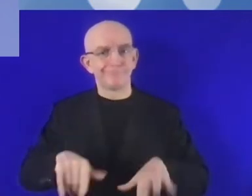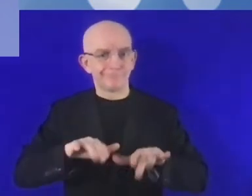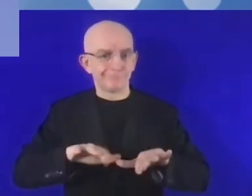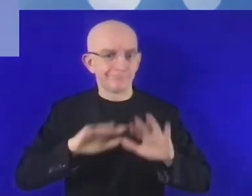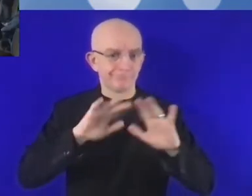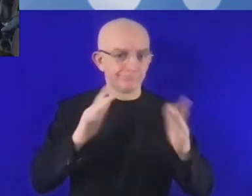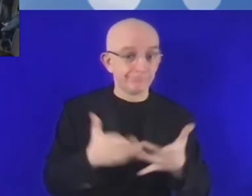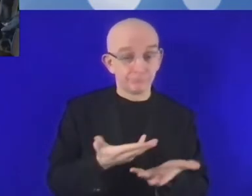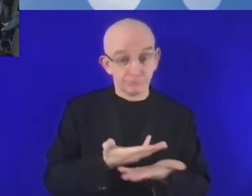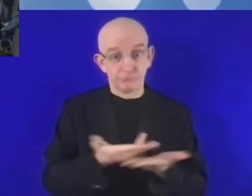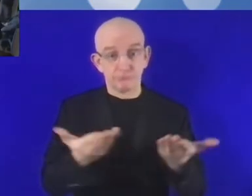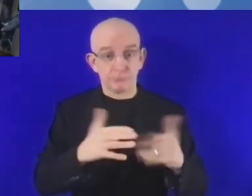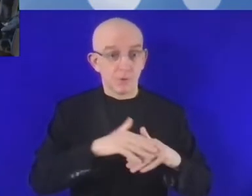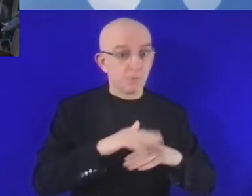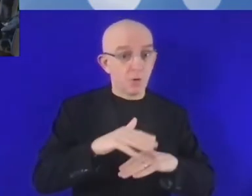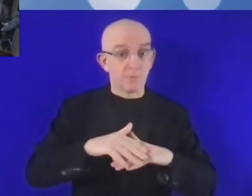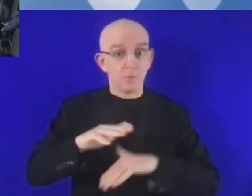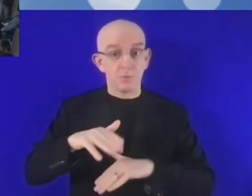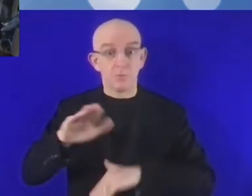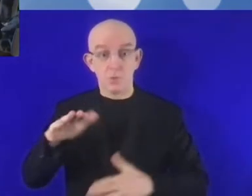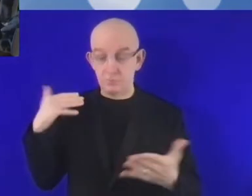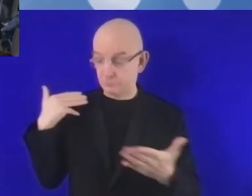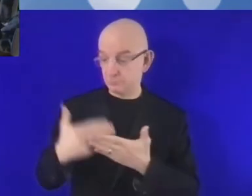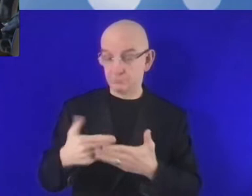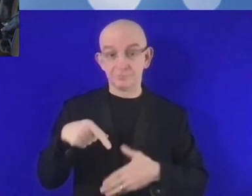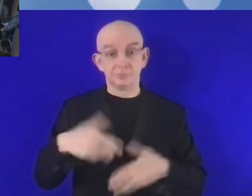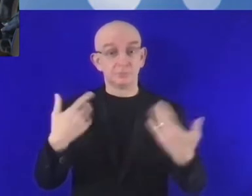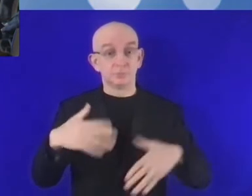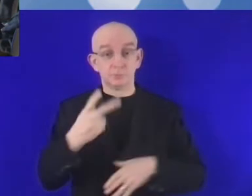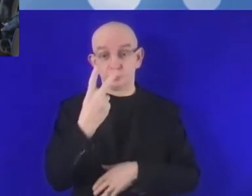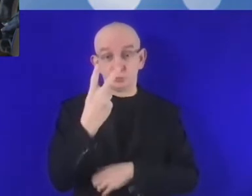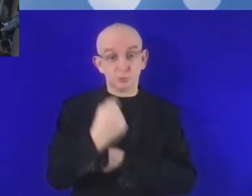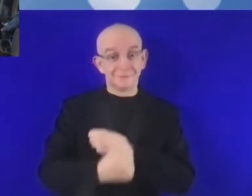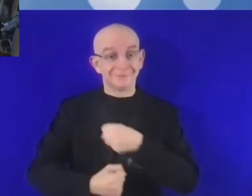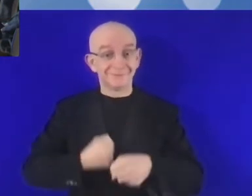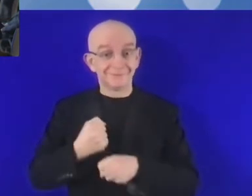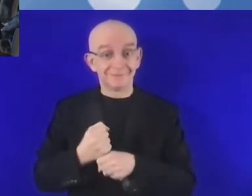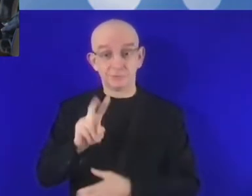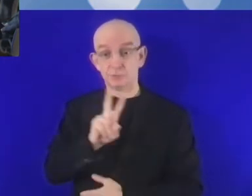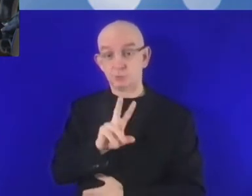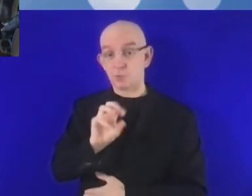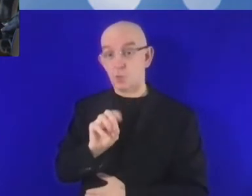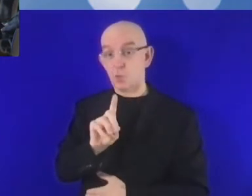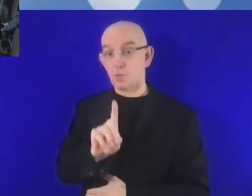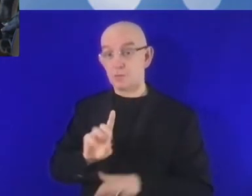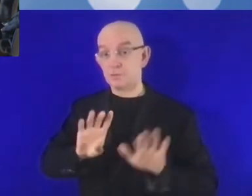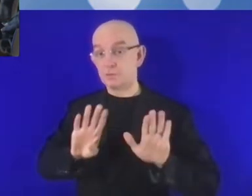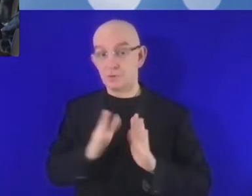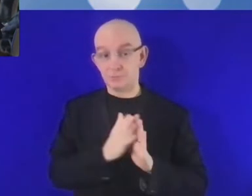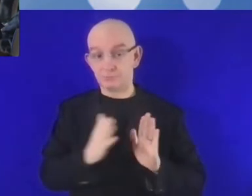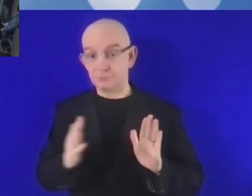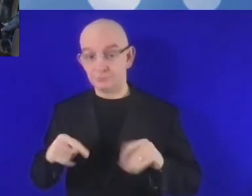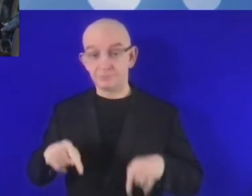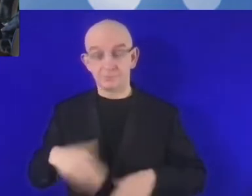سنكون شهداء لقرارات جديدة عن مستقبل الإنترنت ستؤثر